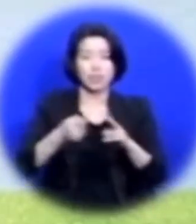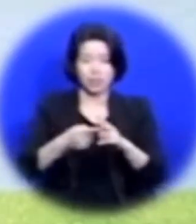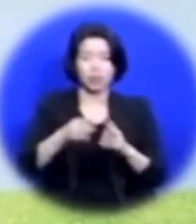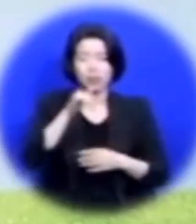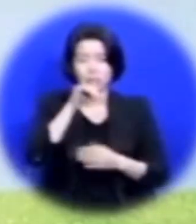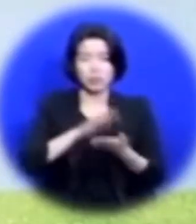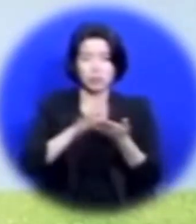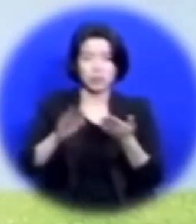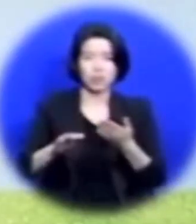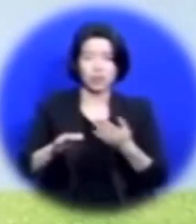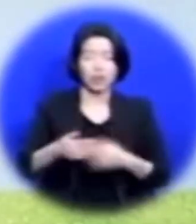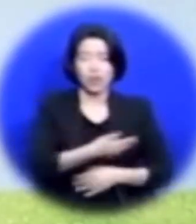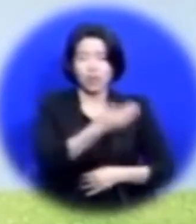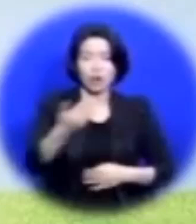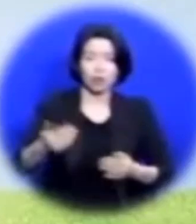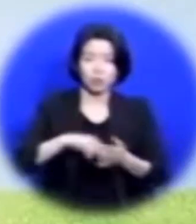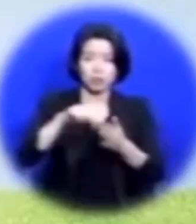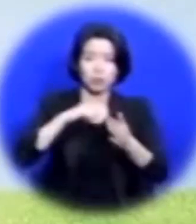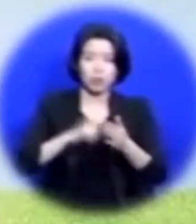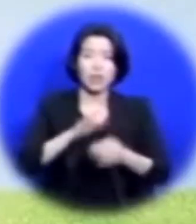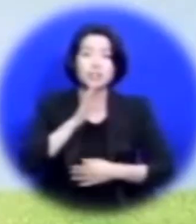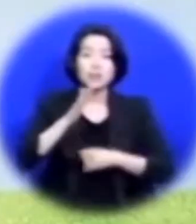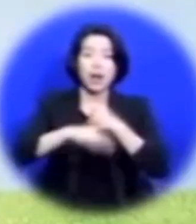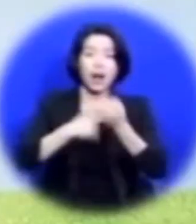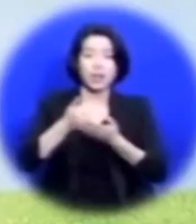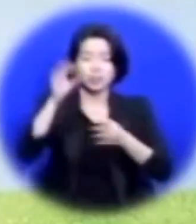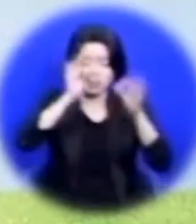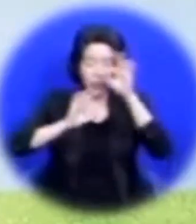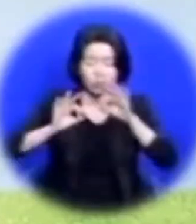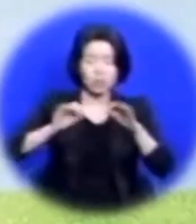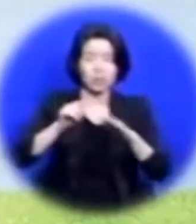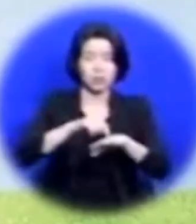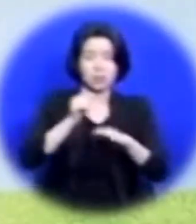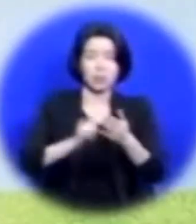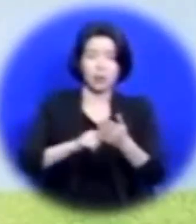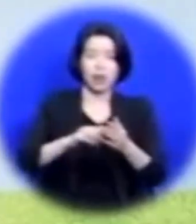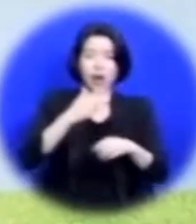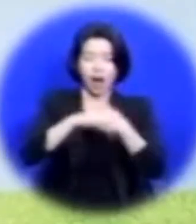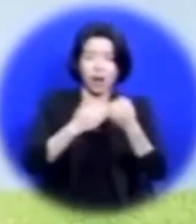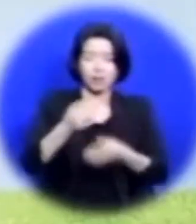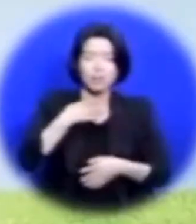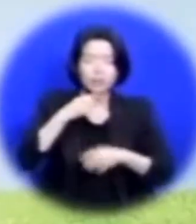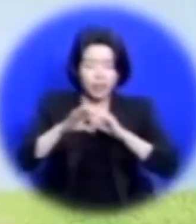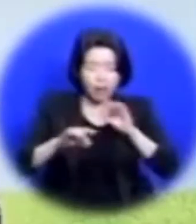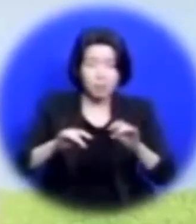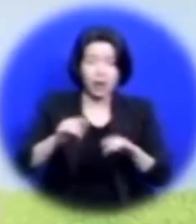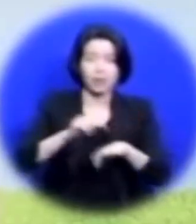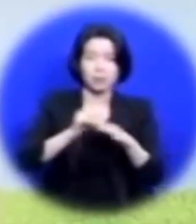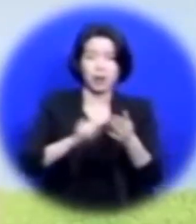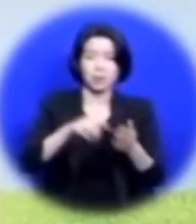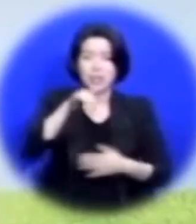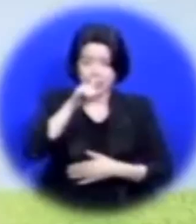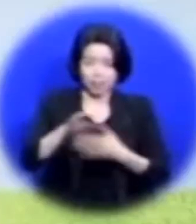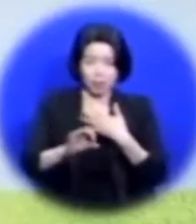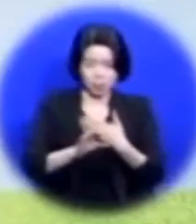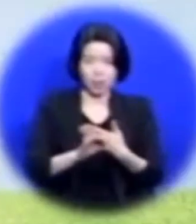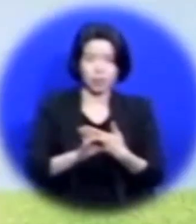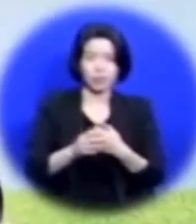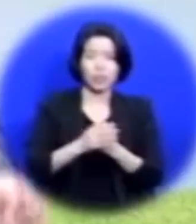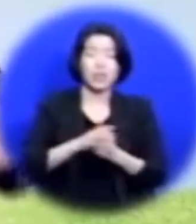여러분 속에 정말 하나님을 찾고자 하는 마음 하나님의 갈망하는 마음이 여러분에게 있다면